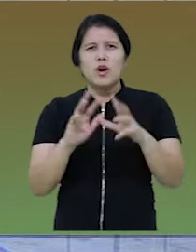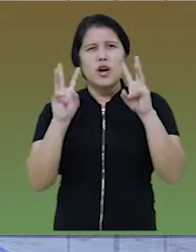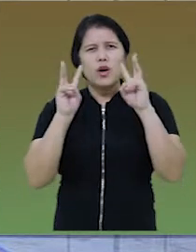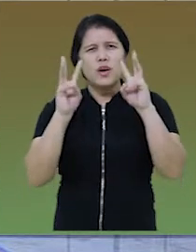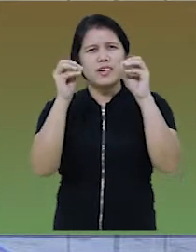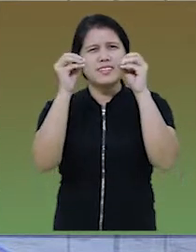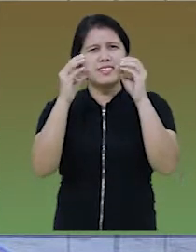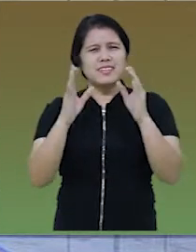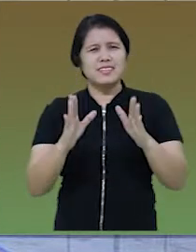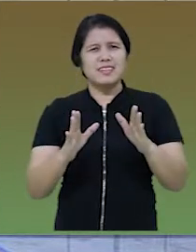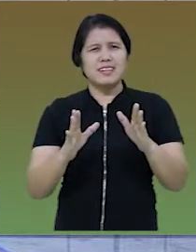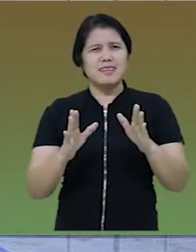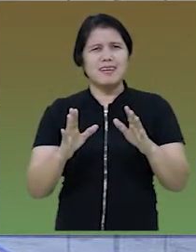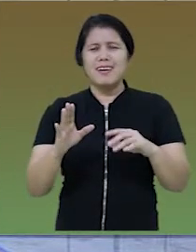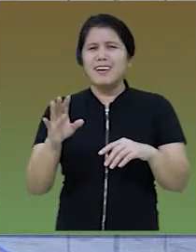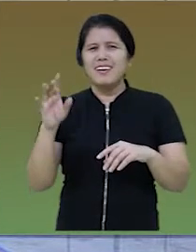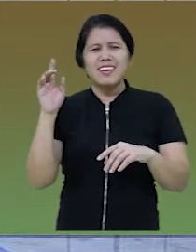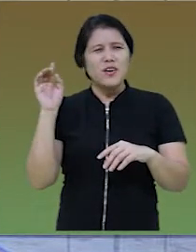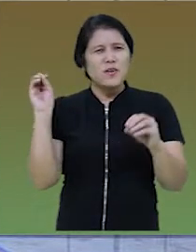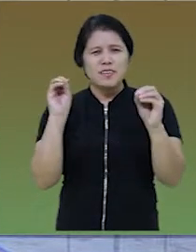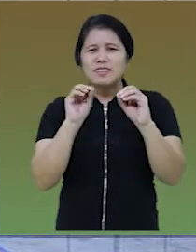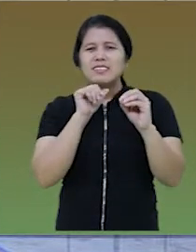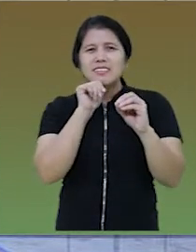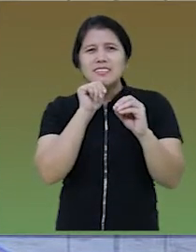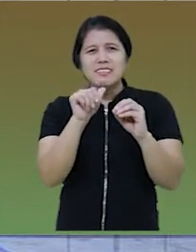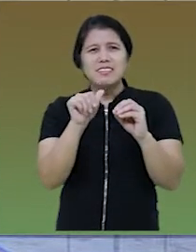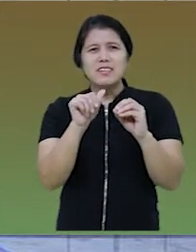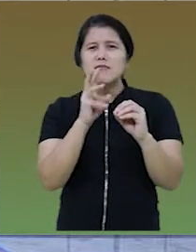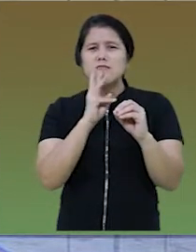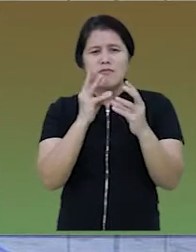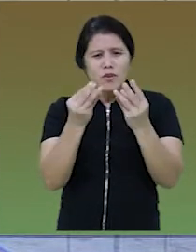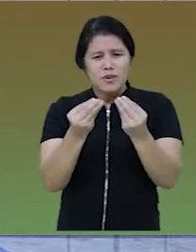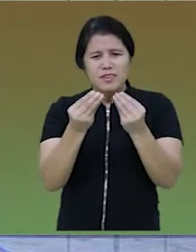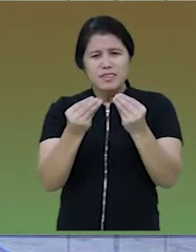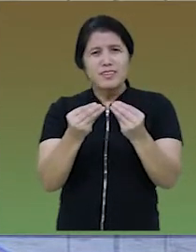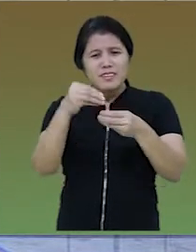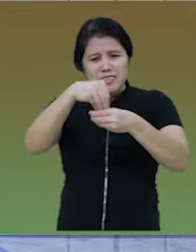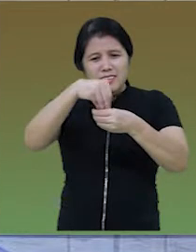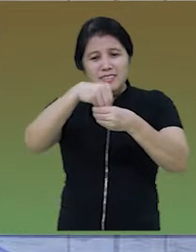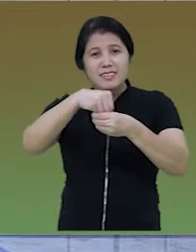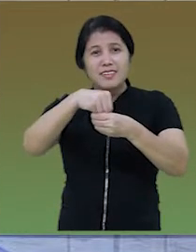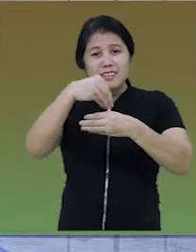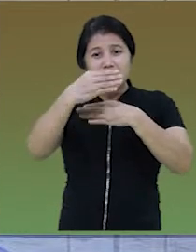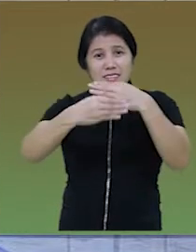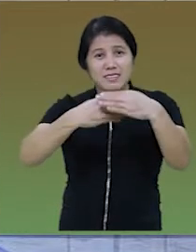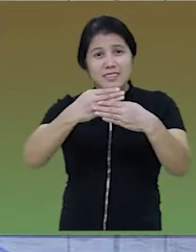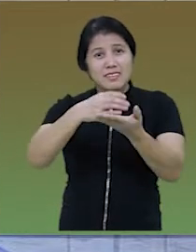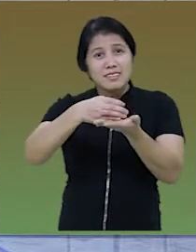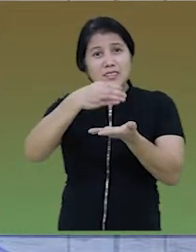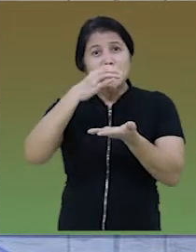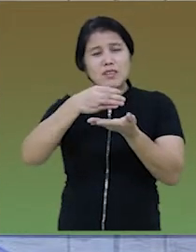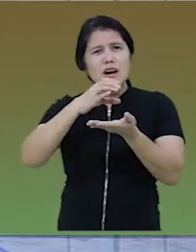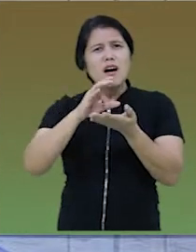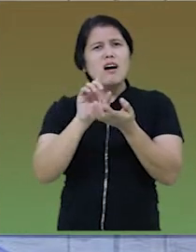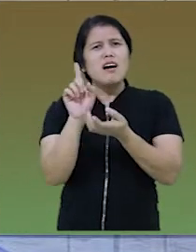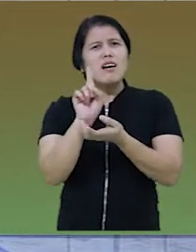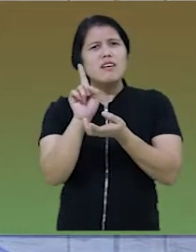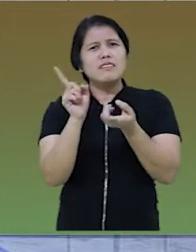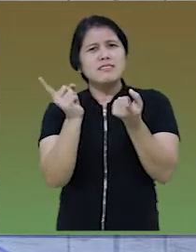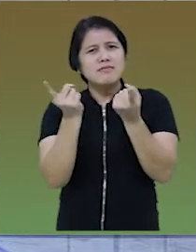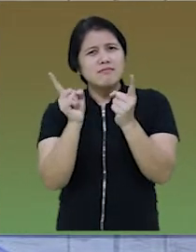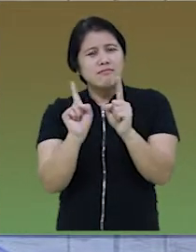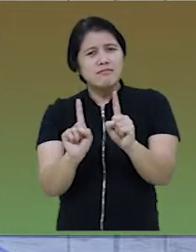Wow, teacher! Hindi po nabasa ang tissue paper na nasa loob ng baso. Teacher, paano po nangyari